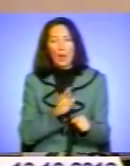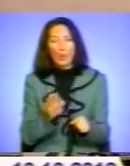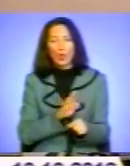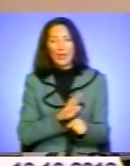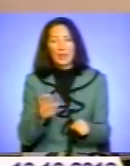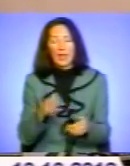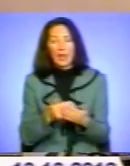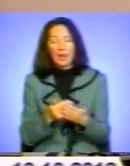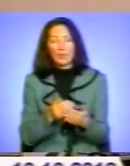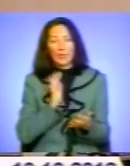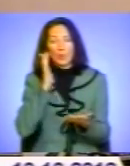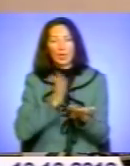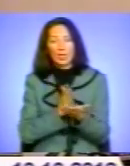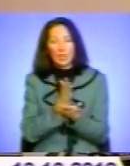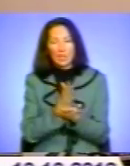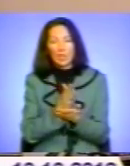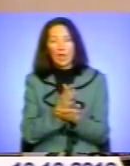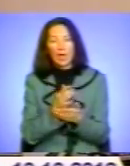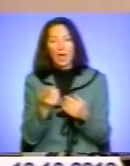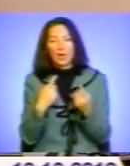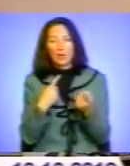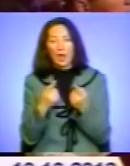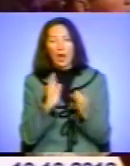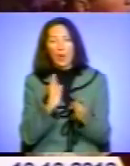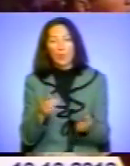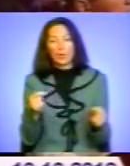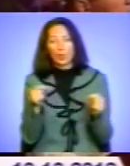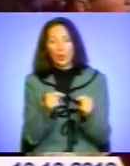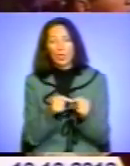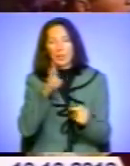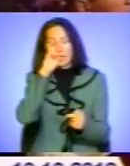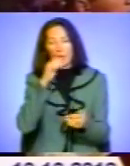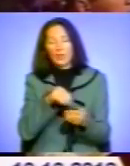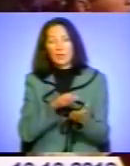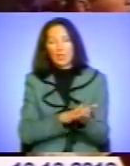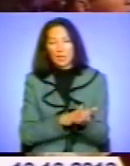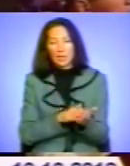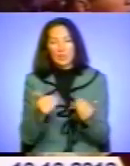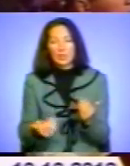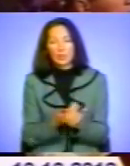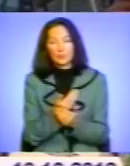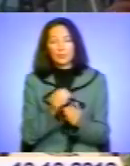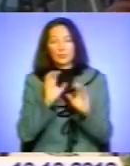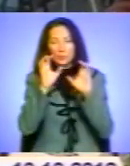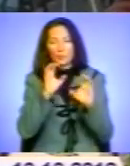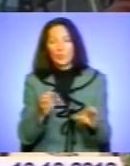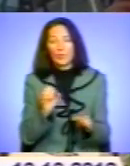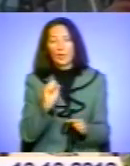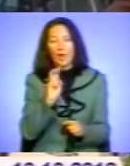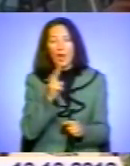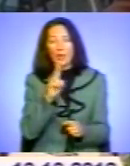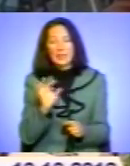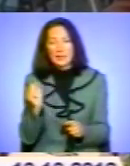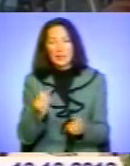предметом політичних навіть дискусій, а була чітка державна статистика. За новим законопроектом акцизний податок включатиме і збір у вигляді